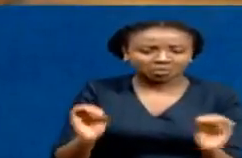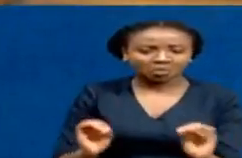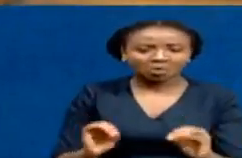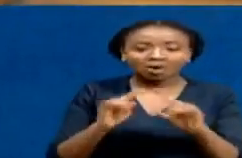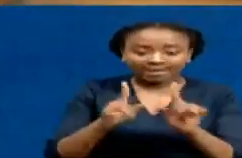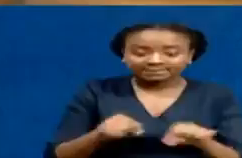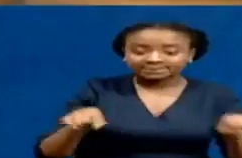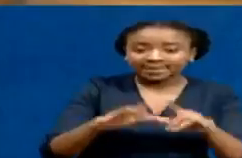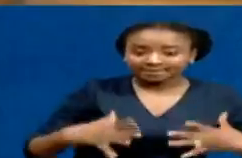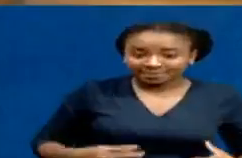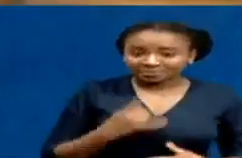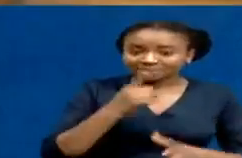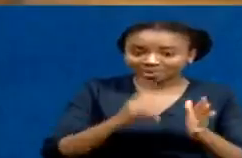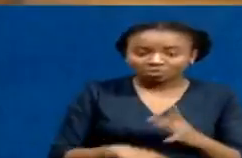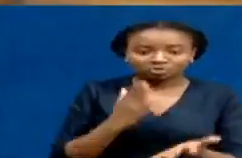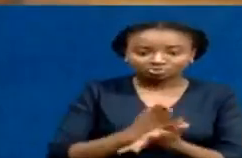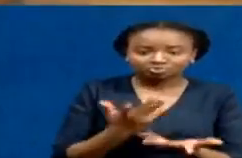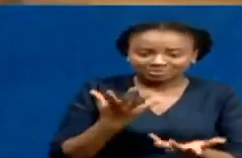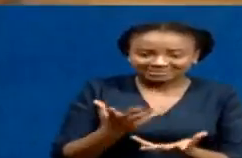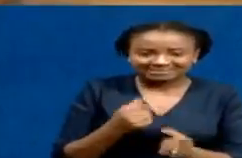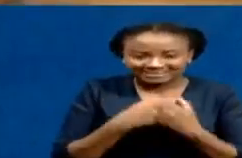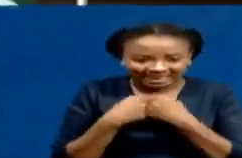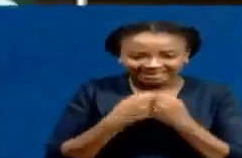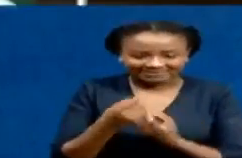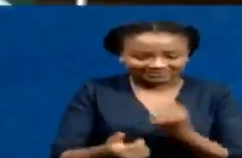kuwa imekuwa vigumu kumudu malipo ya nyumba kama